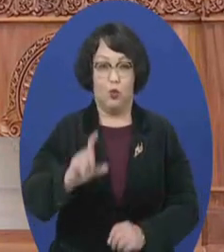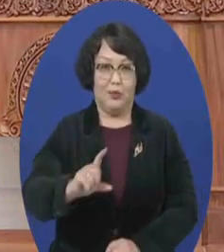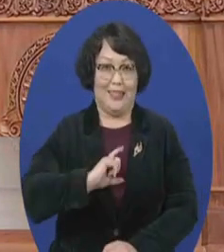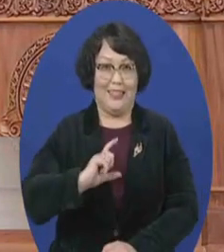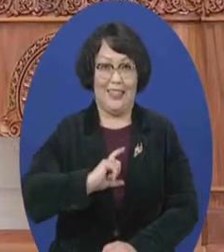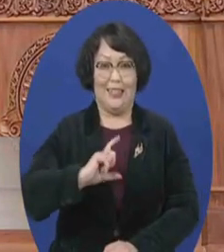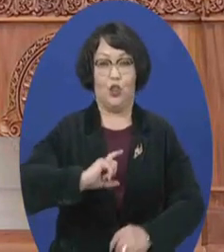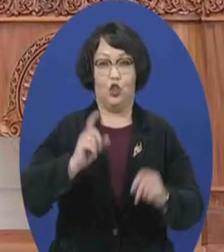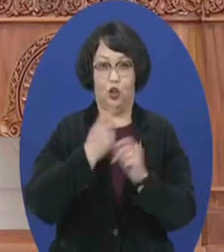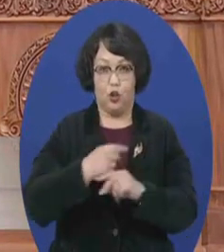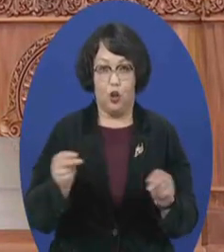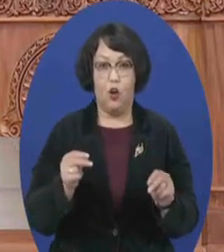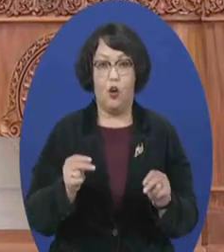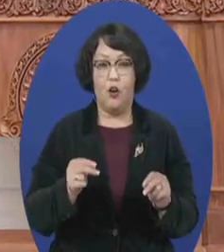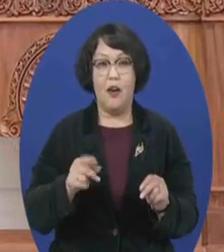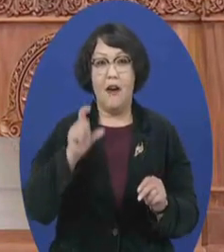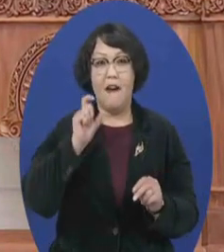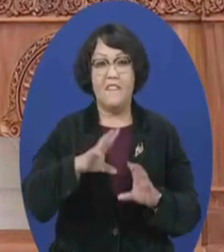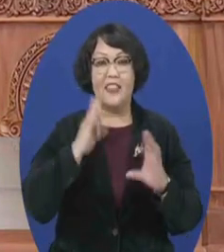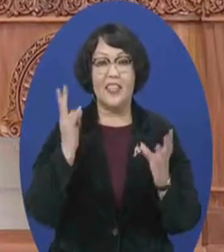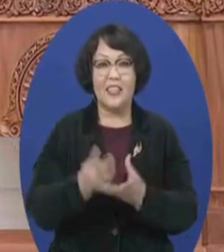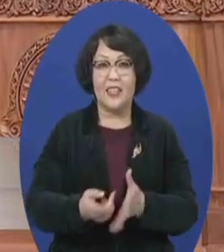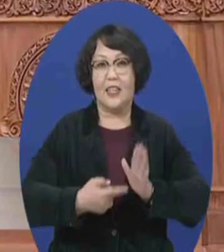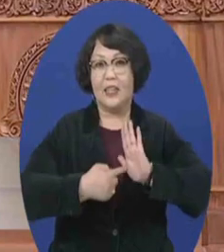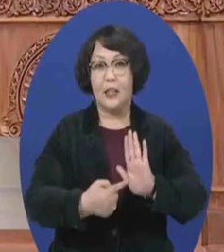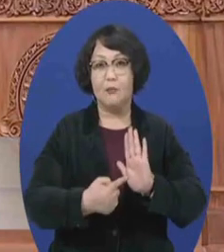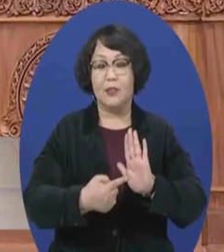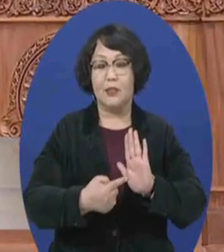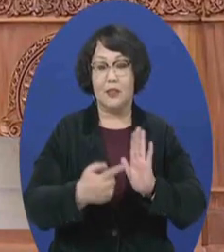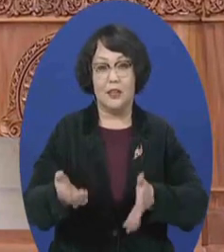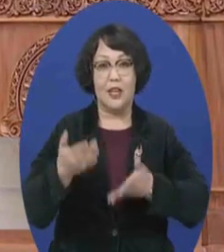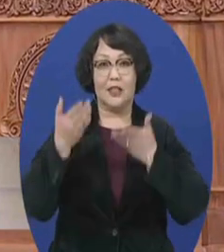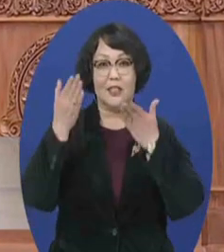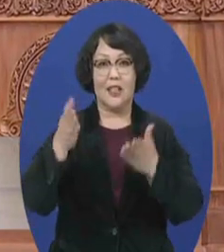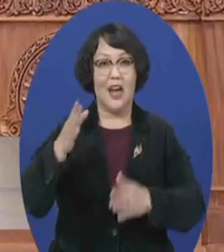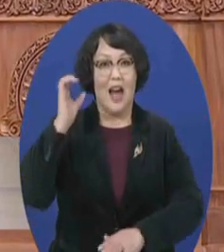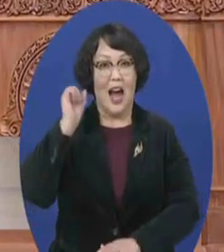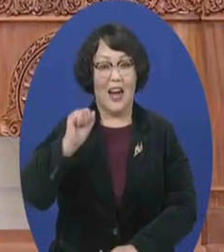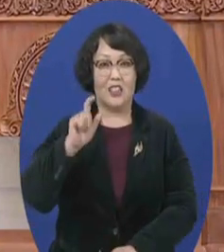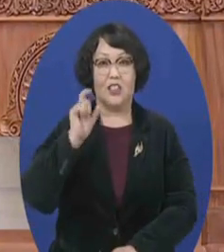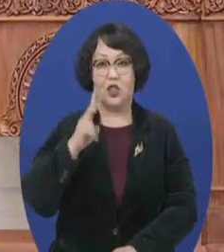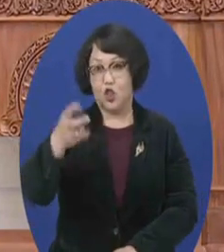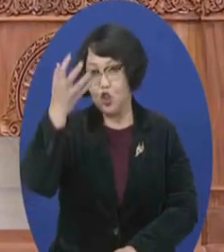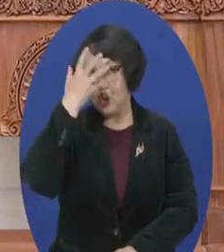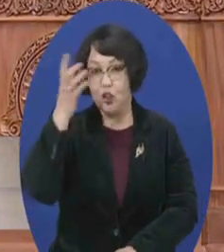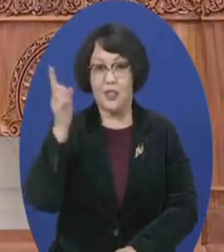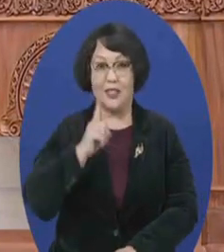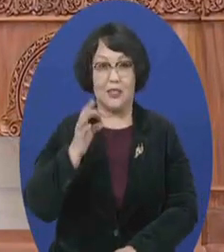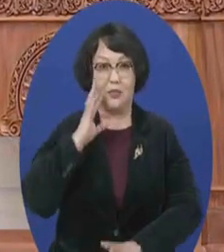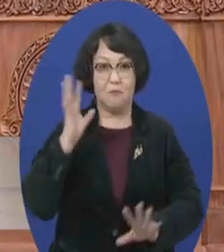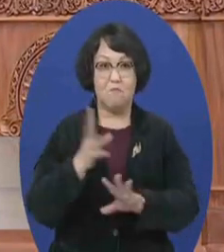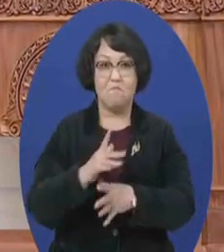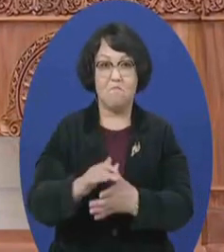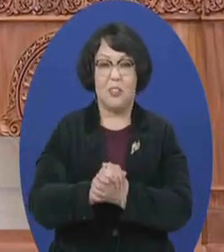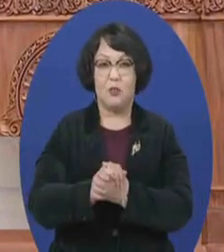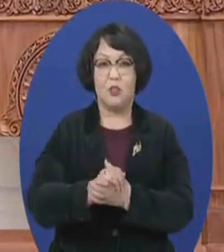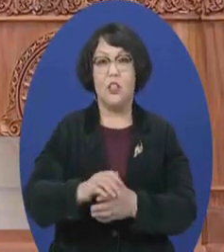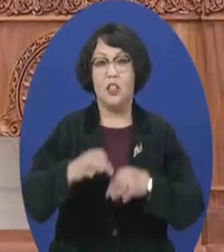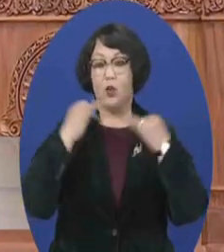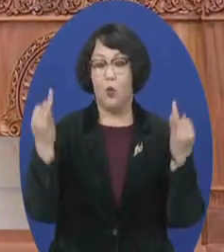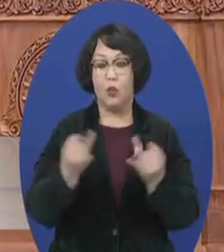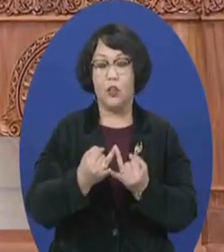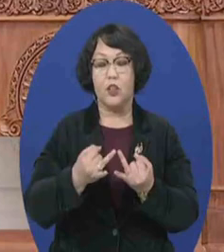эрх, эрхчлөө, эв нэгдлийг эрхэмлэн дэдэлсэн, ардсан төр засгаа бэхжүүлж, парламентын засаглыг